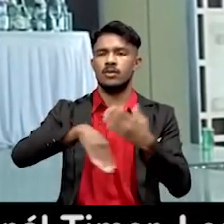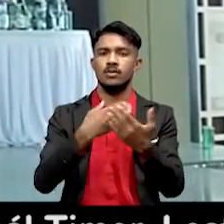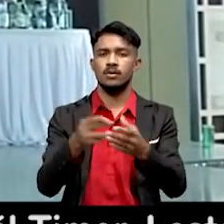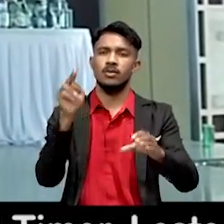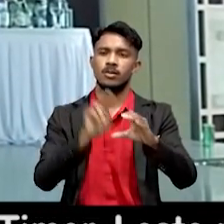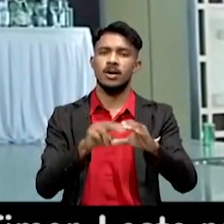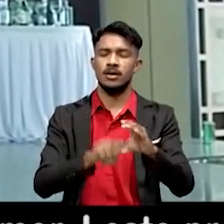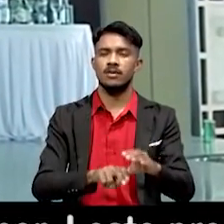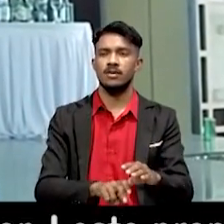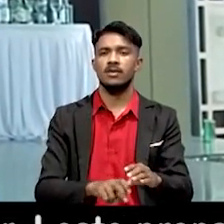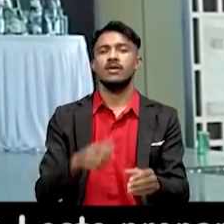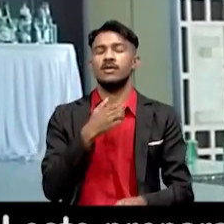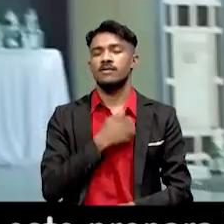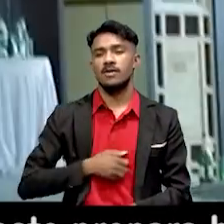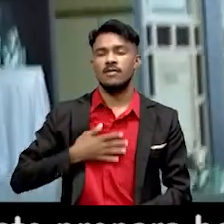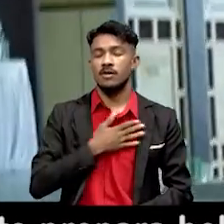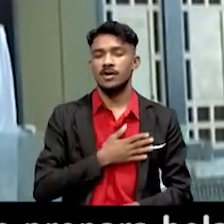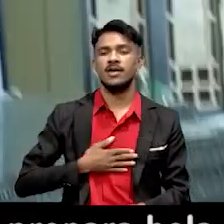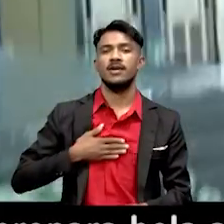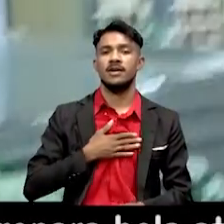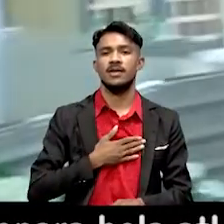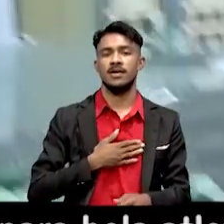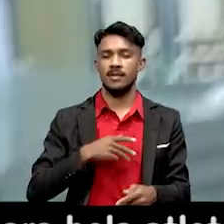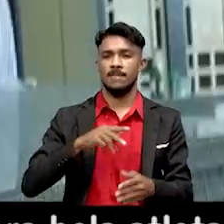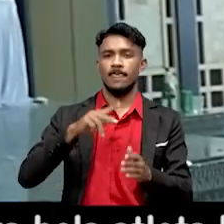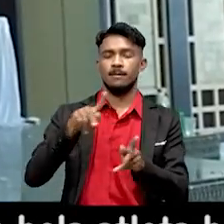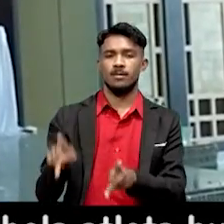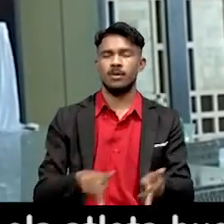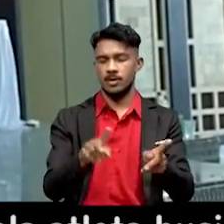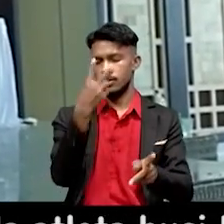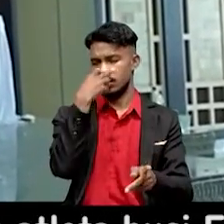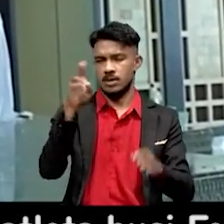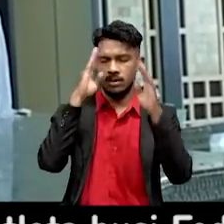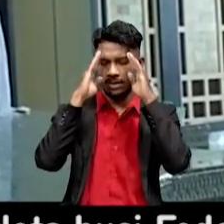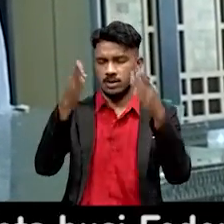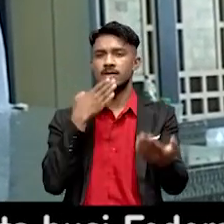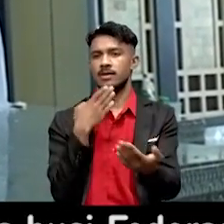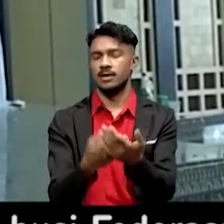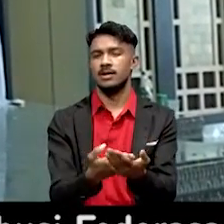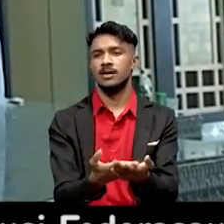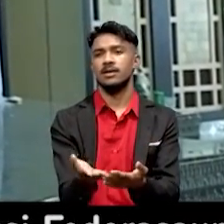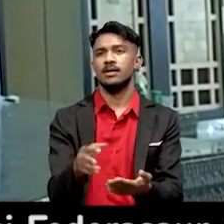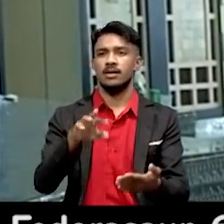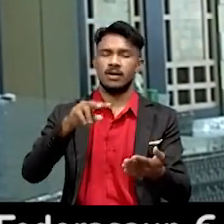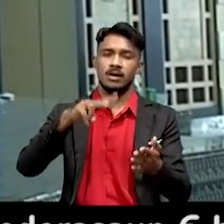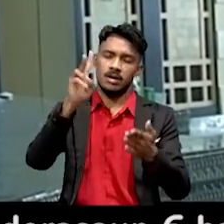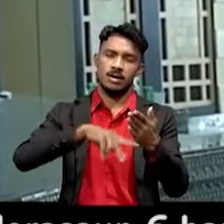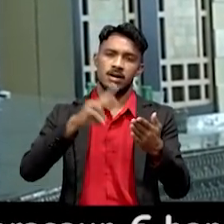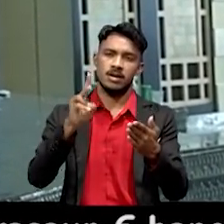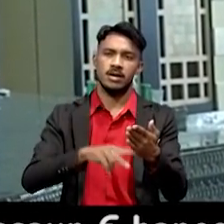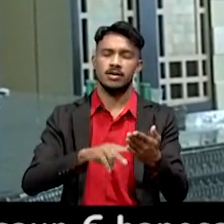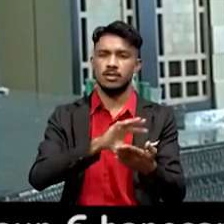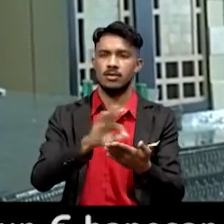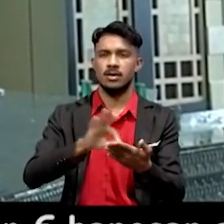publik faten sound di dia tebot sira halo komentar karek favor ida halo mos analisa di dia